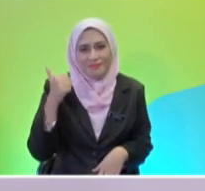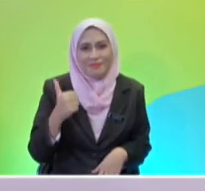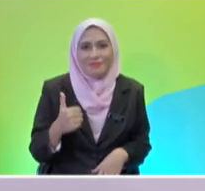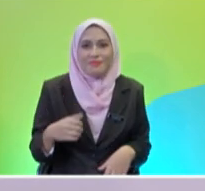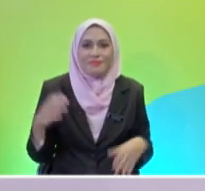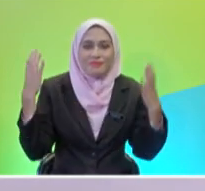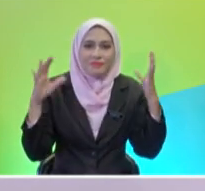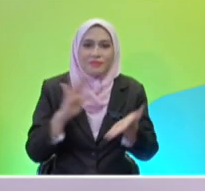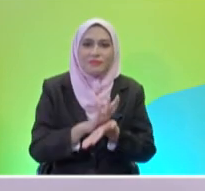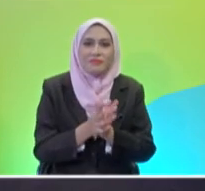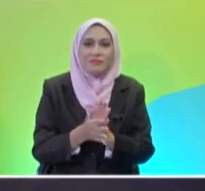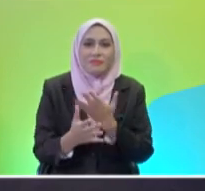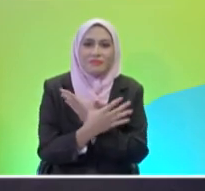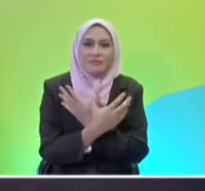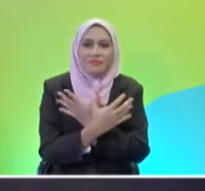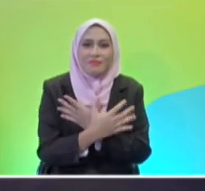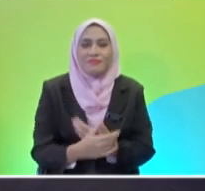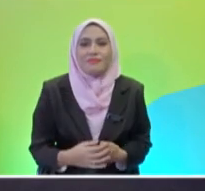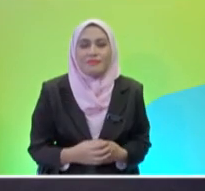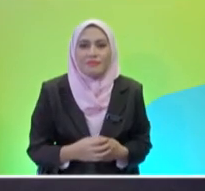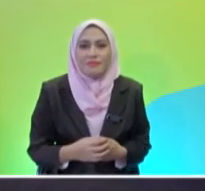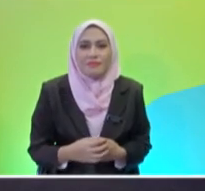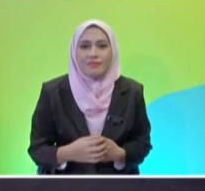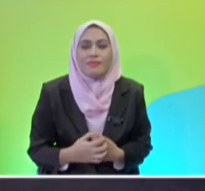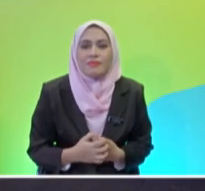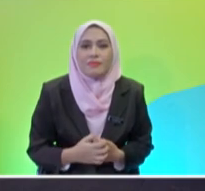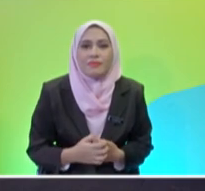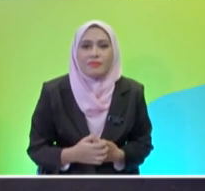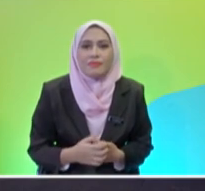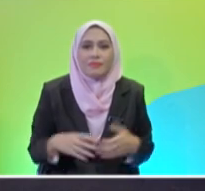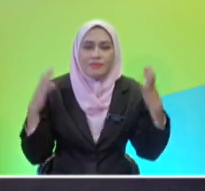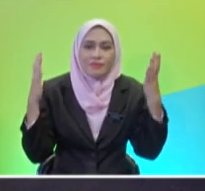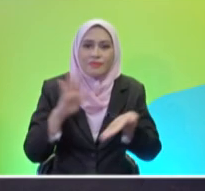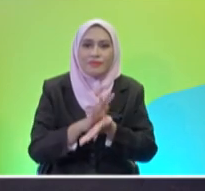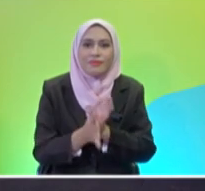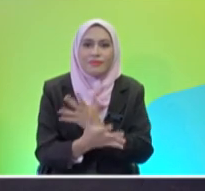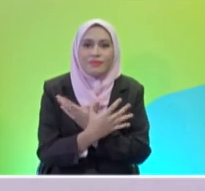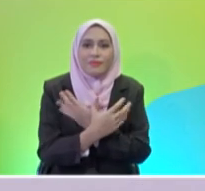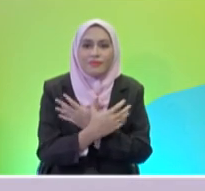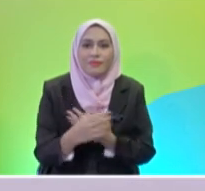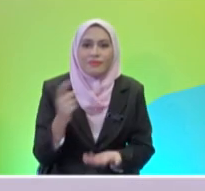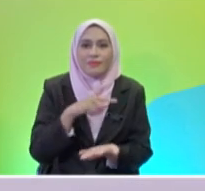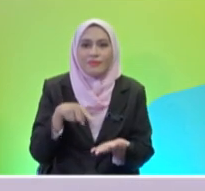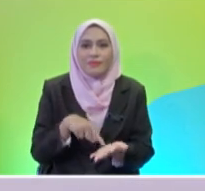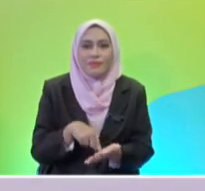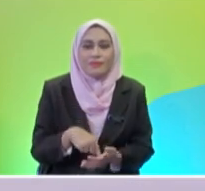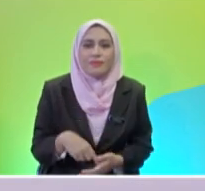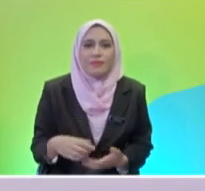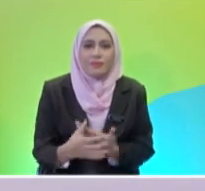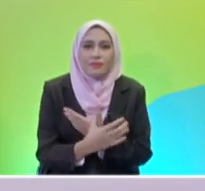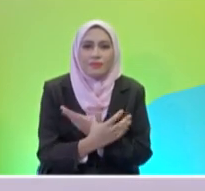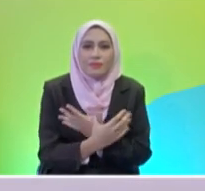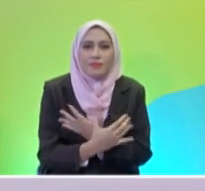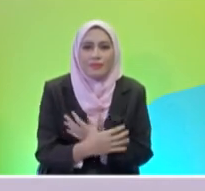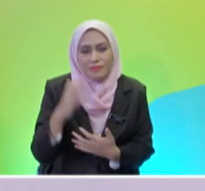Comel lah cikgu. Ini pun rama-rama. Cikgu jadi rama-rama hari ini. Nampak tak? Rama-rama cikgu.